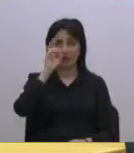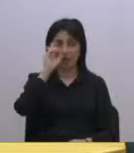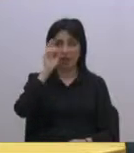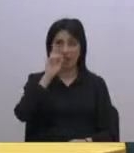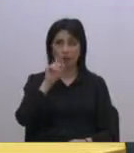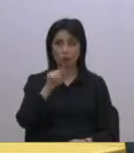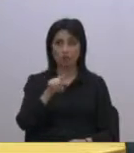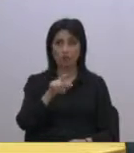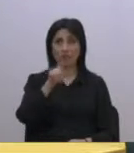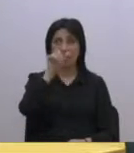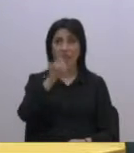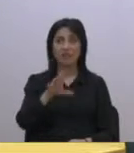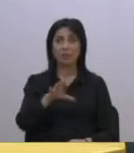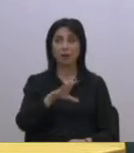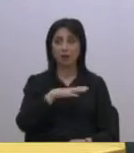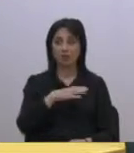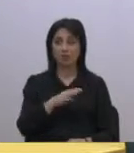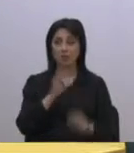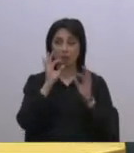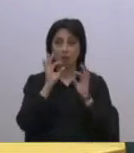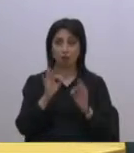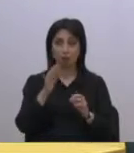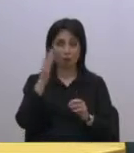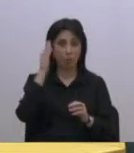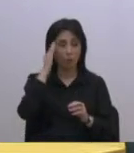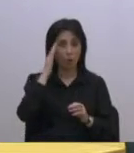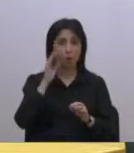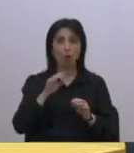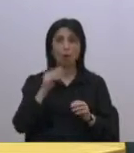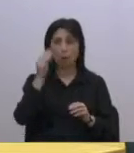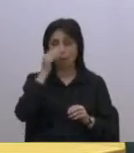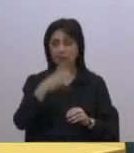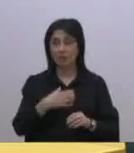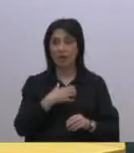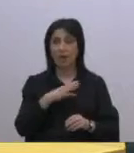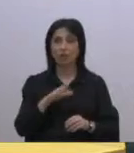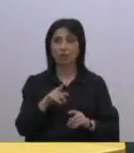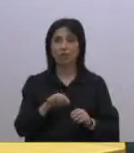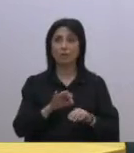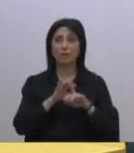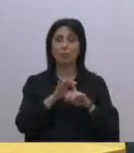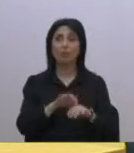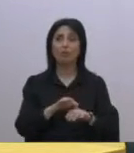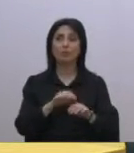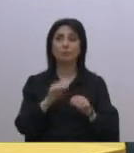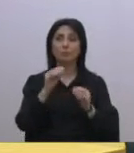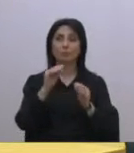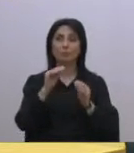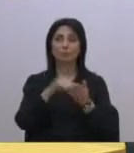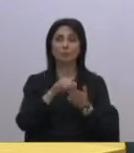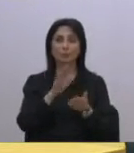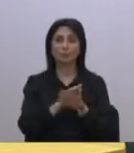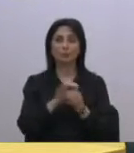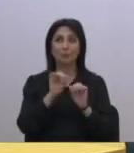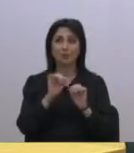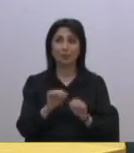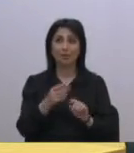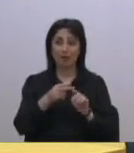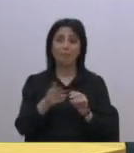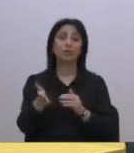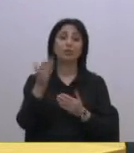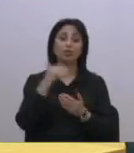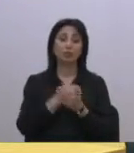ხელისუფლებაში ადამიანს ჰქონდა გამართული მორალური პოზიცია და არ ეშინოდა ამ გამართული მორალური პოზიციის დაცვა. ამის